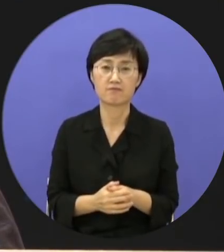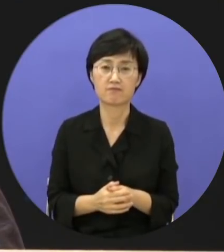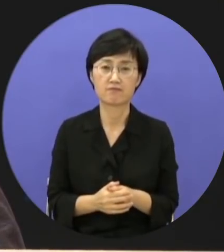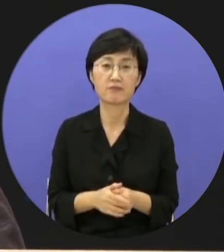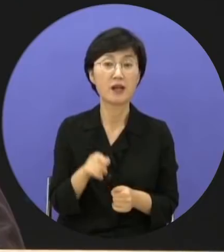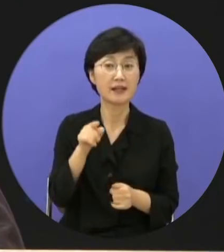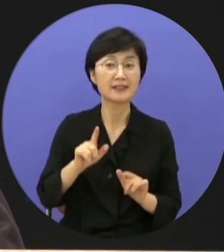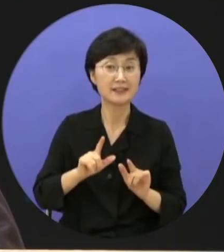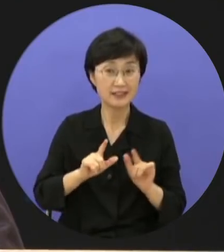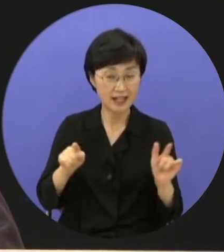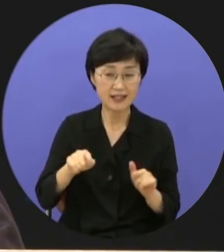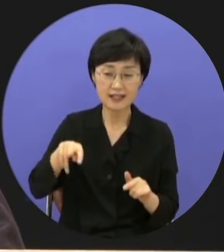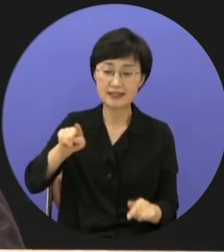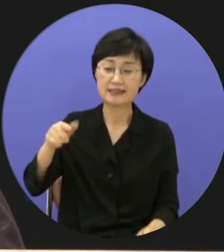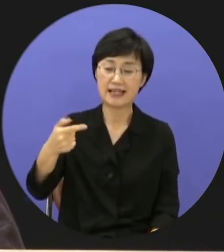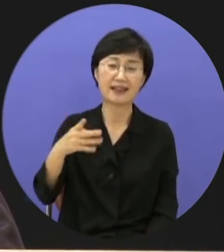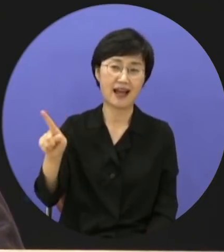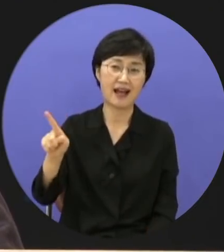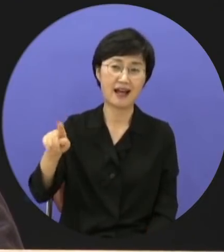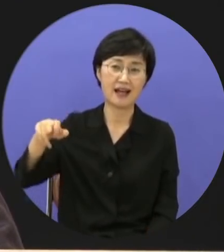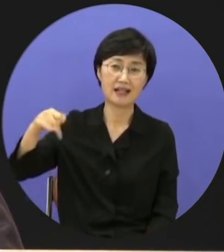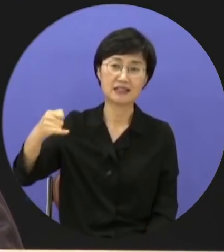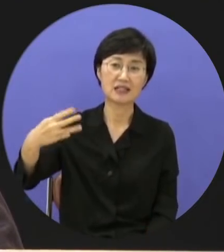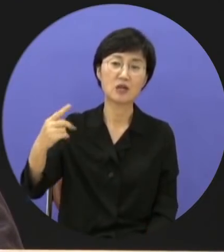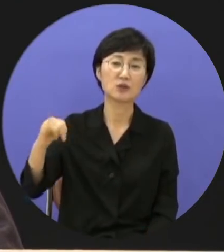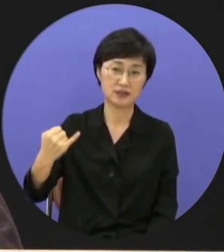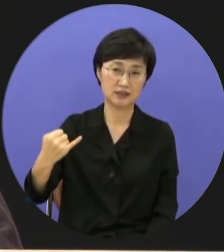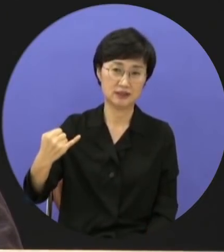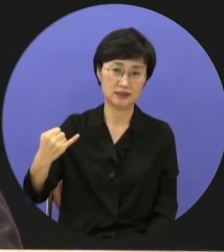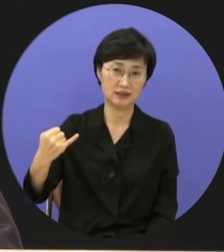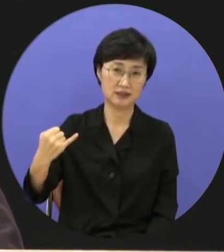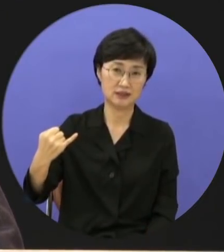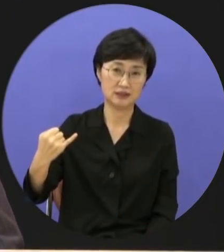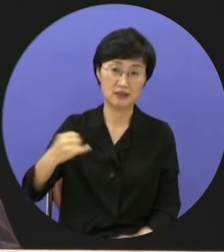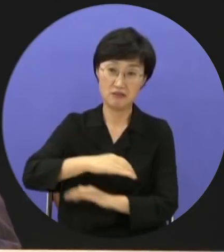그게 산타클로스입니다. That's Santa Claus. 잘못됐습니까? Is that bad?